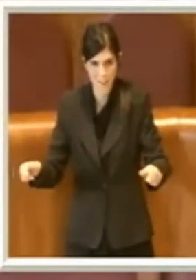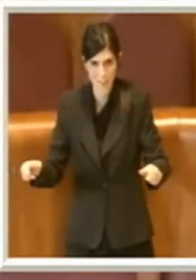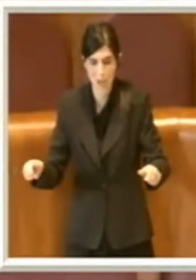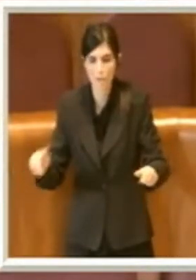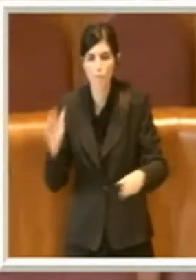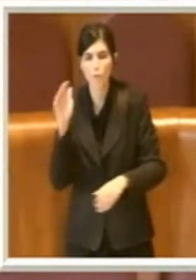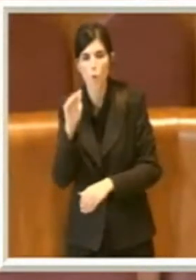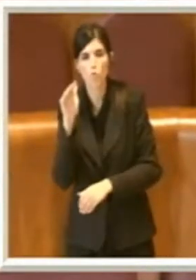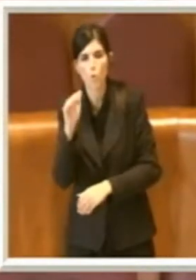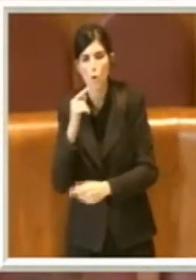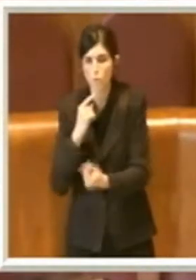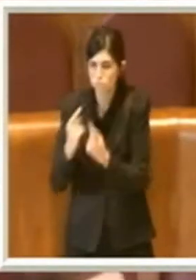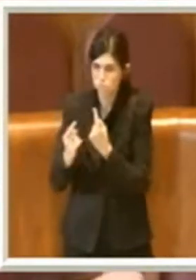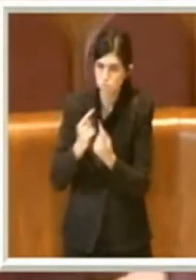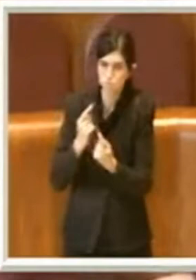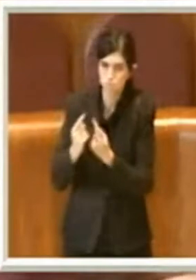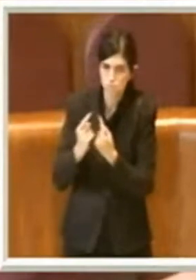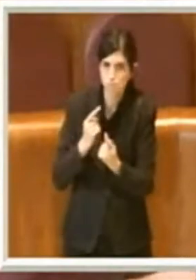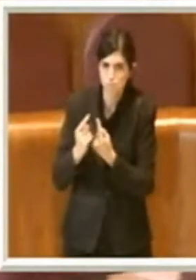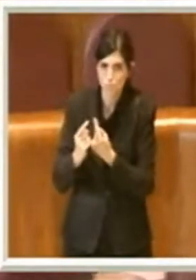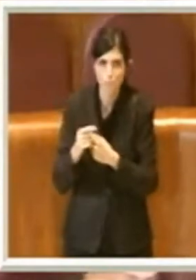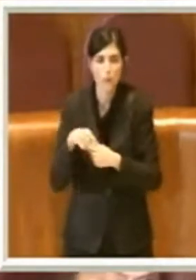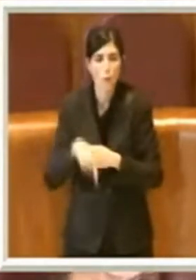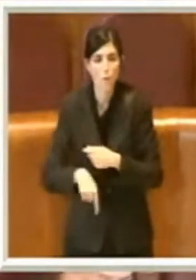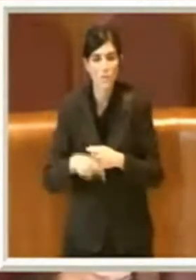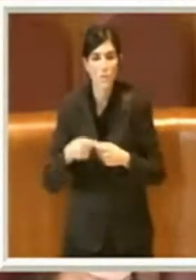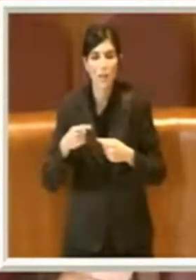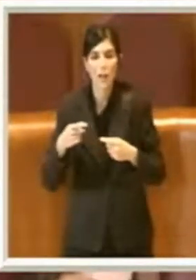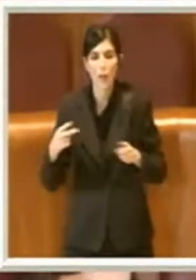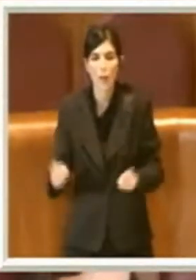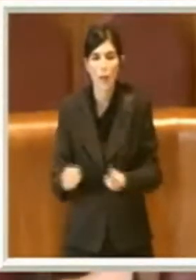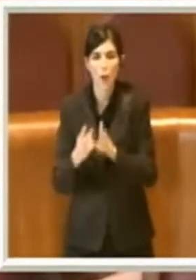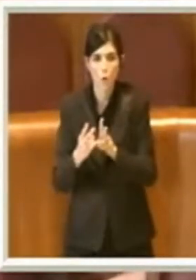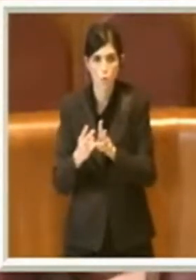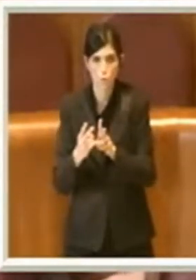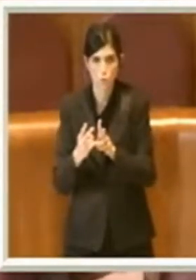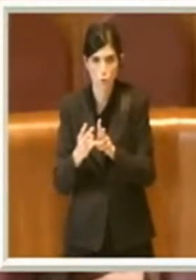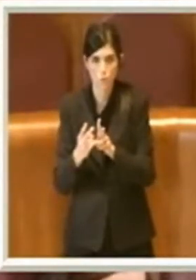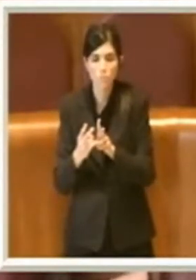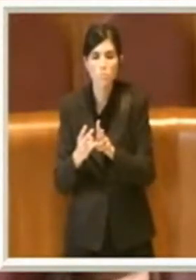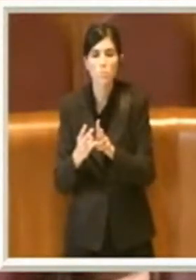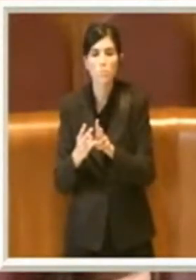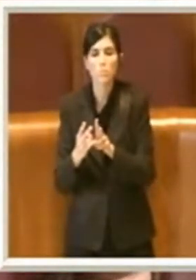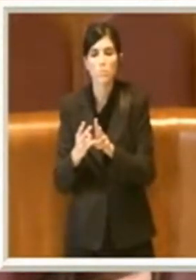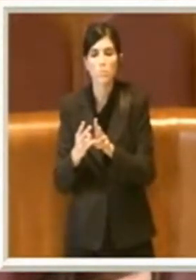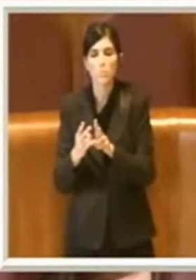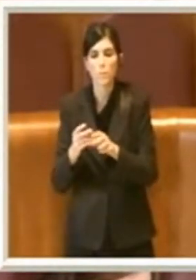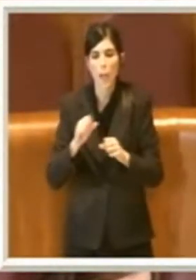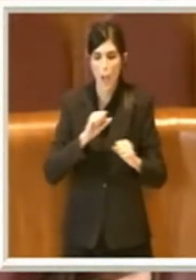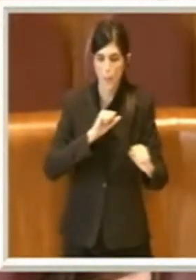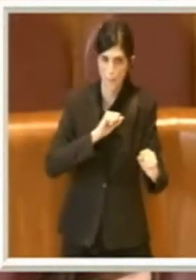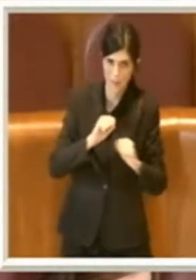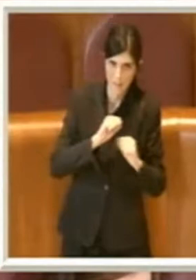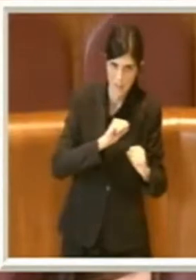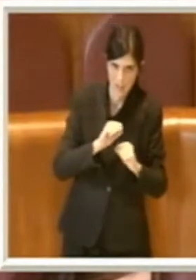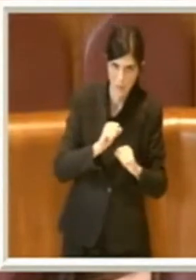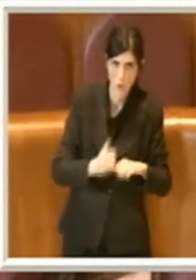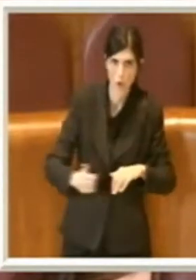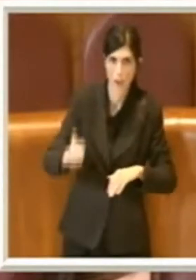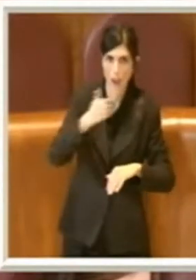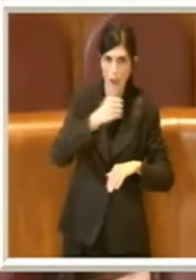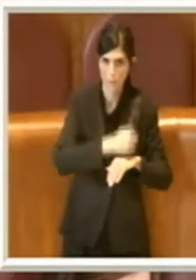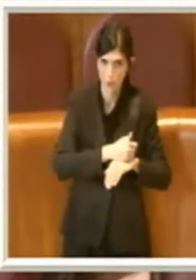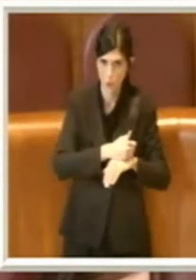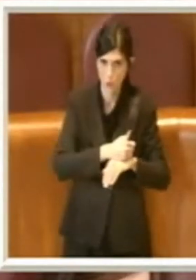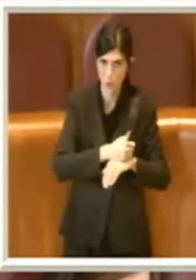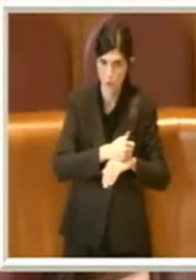futuro. Questo incontro ha stigmatizzato l'avvenuto da parte di tutti, dell'amministrazione capitolina, che